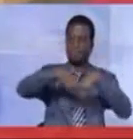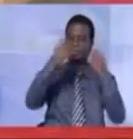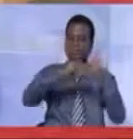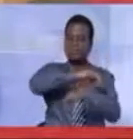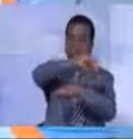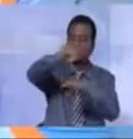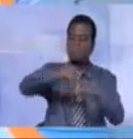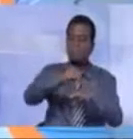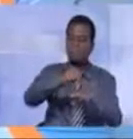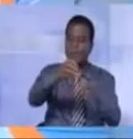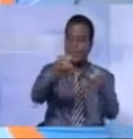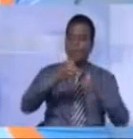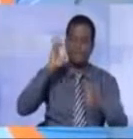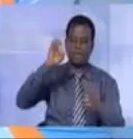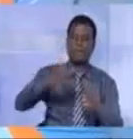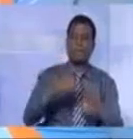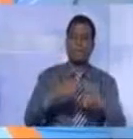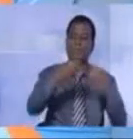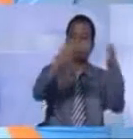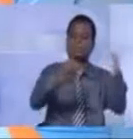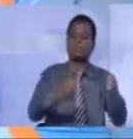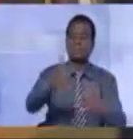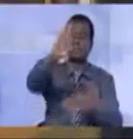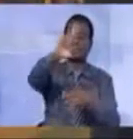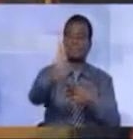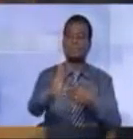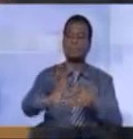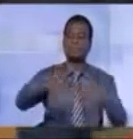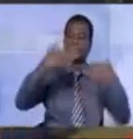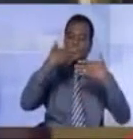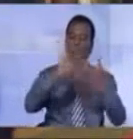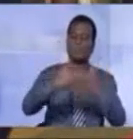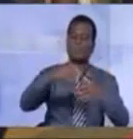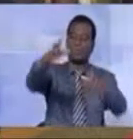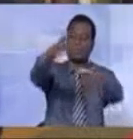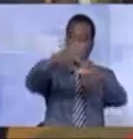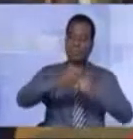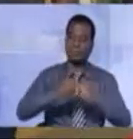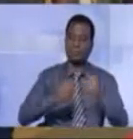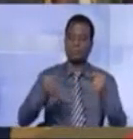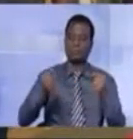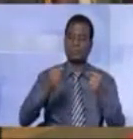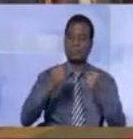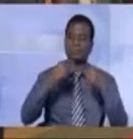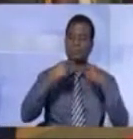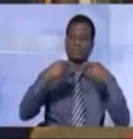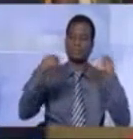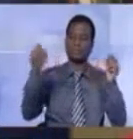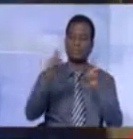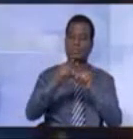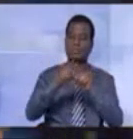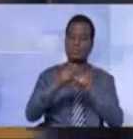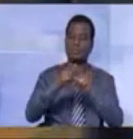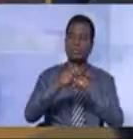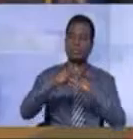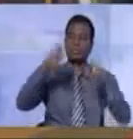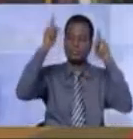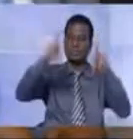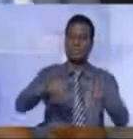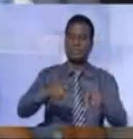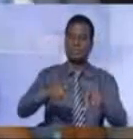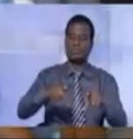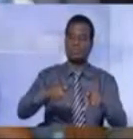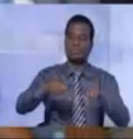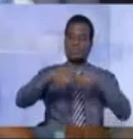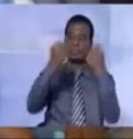de l'Assemblée nationale voudrait dédier les résultats satisfaisants obtenus à l'ensemble des députés et au personnel